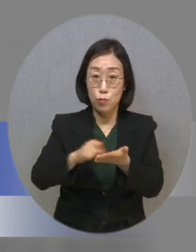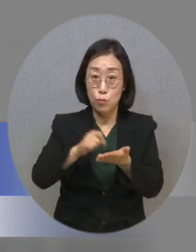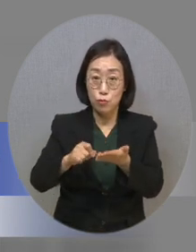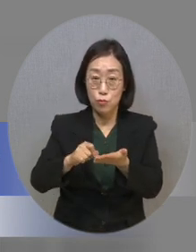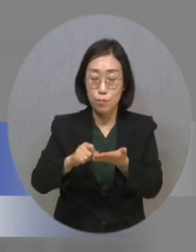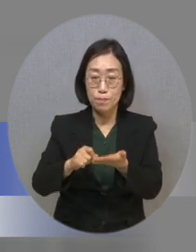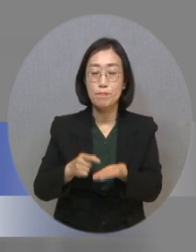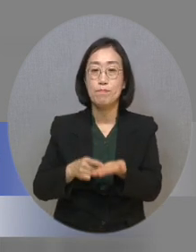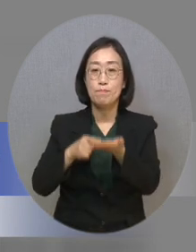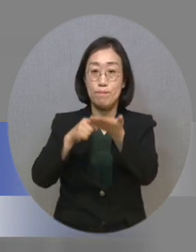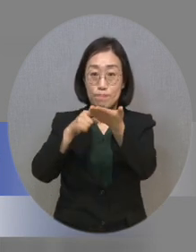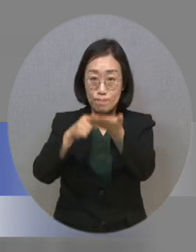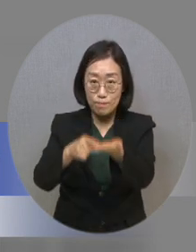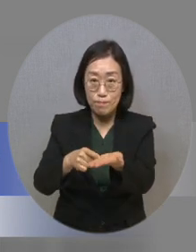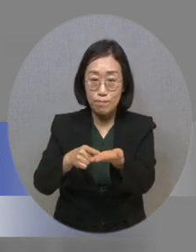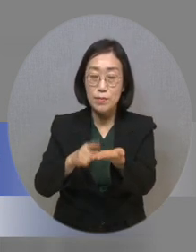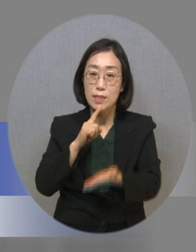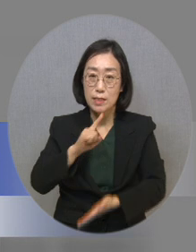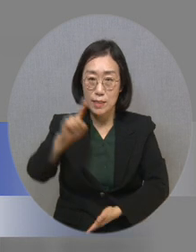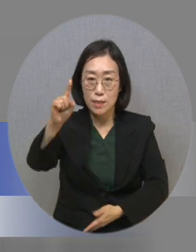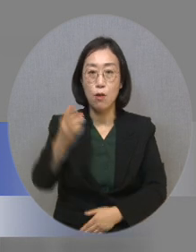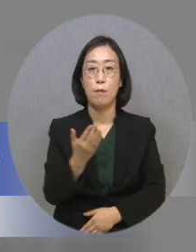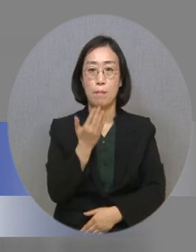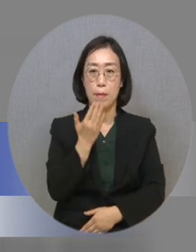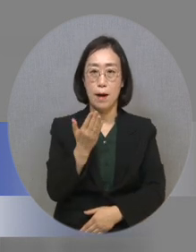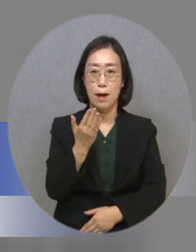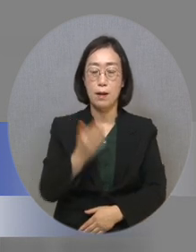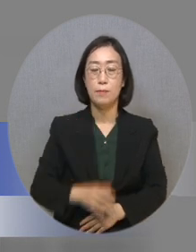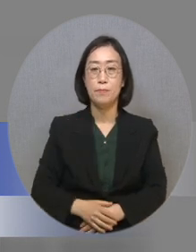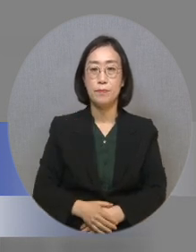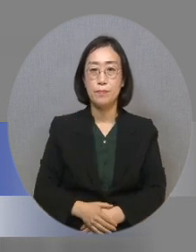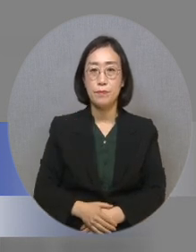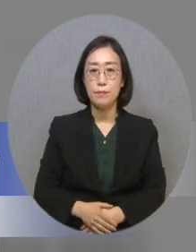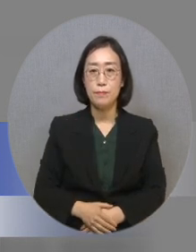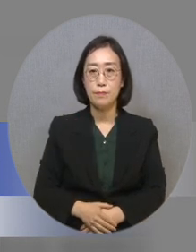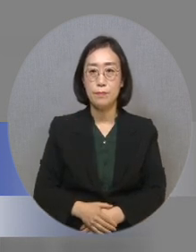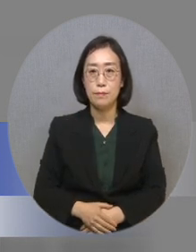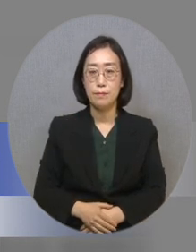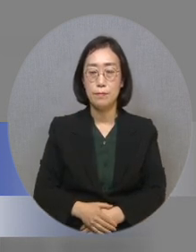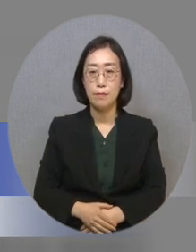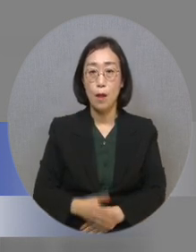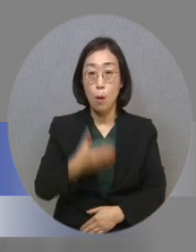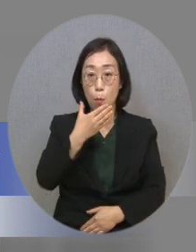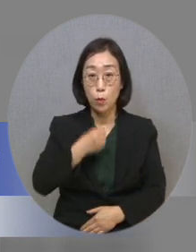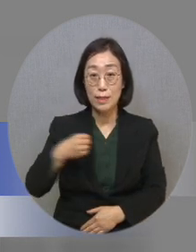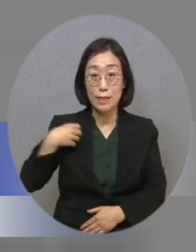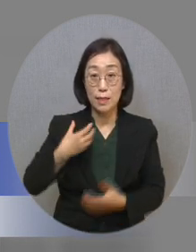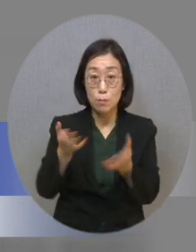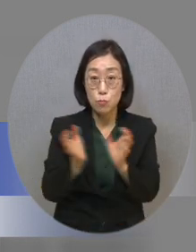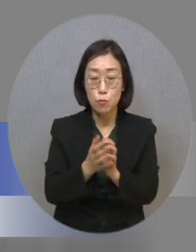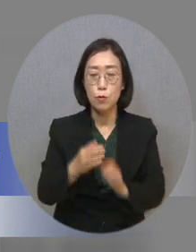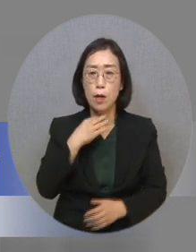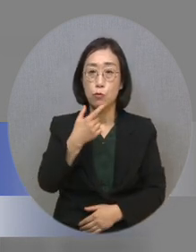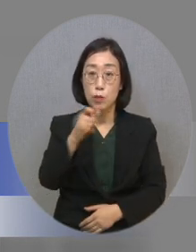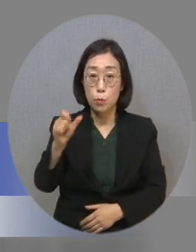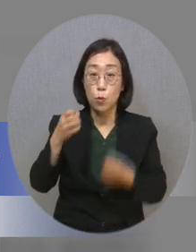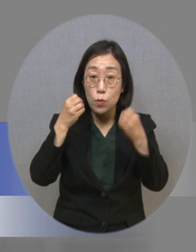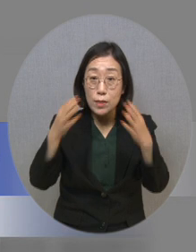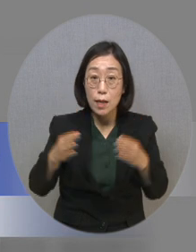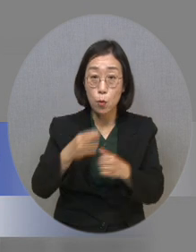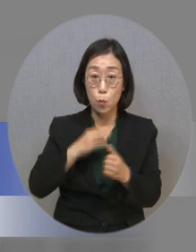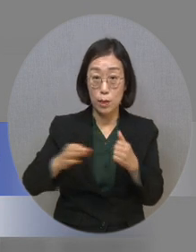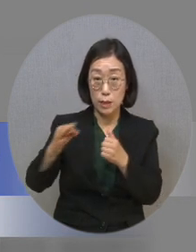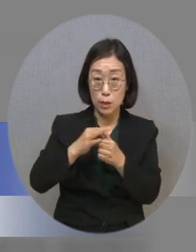직접 자택으로 찾아가 기초연금 신청서를 접수하고 있습니다 아로 복지부는 올해 65세가 돼 새롭게 기초